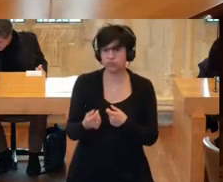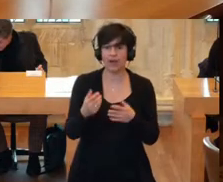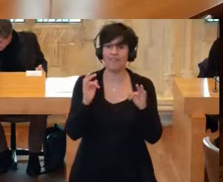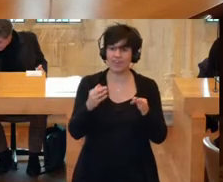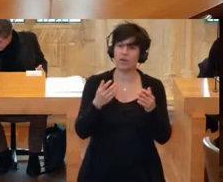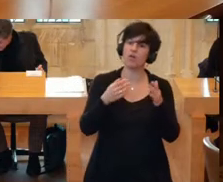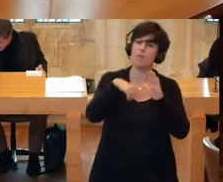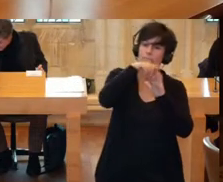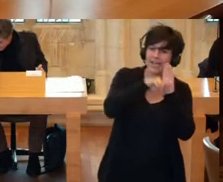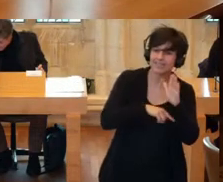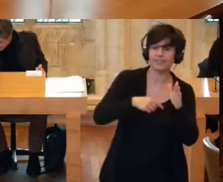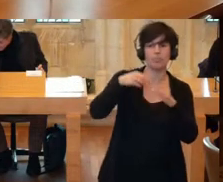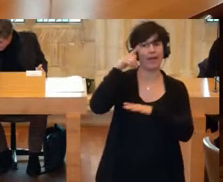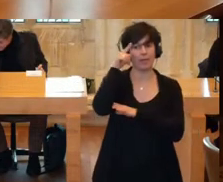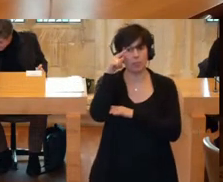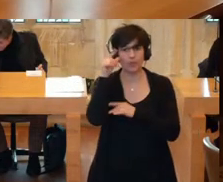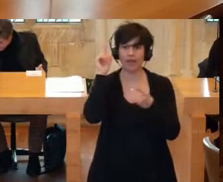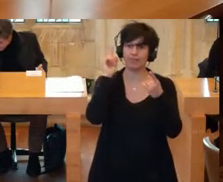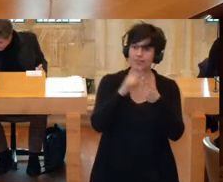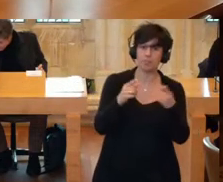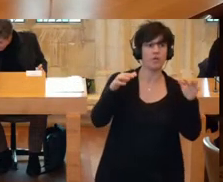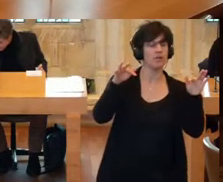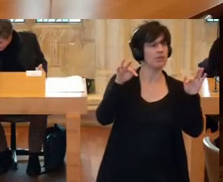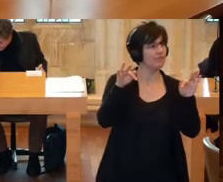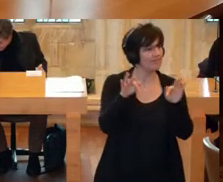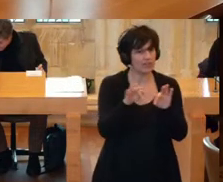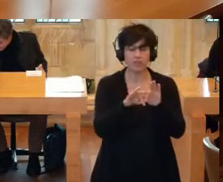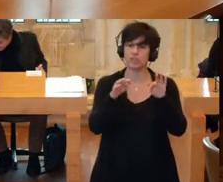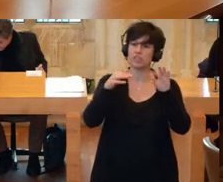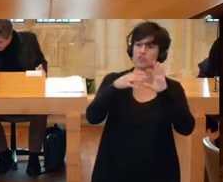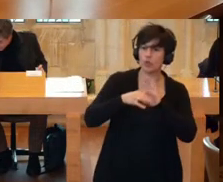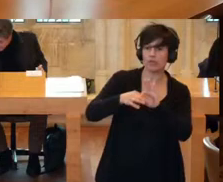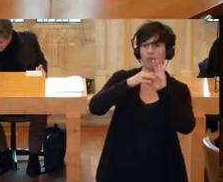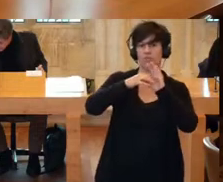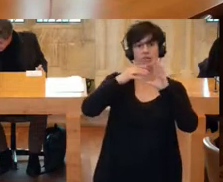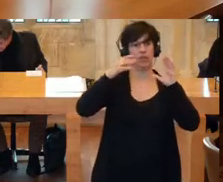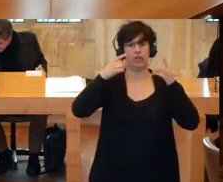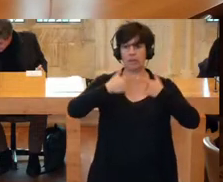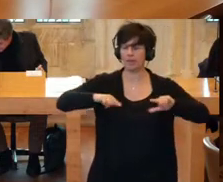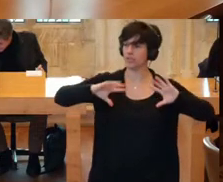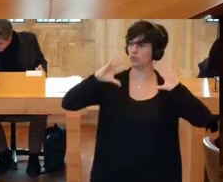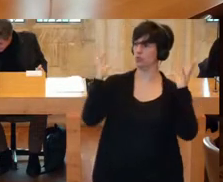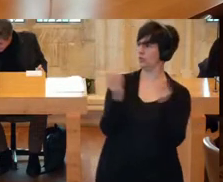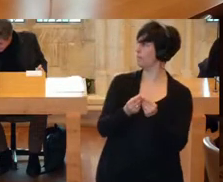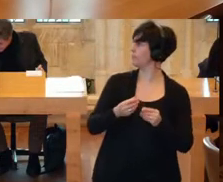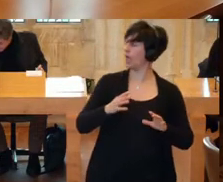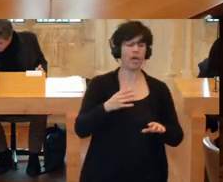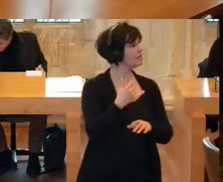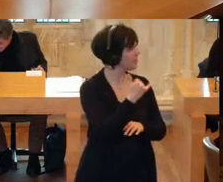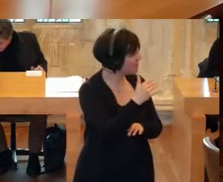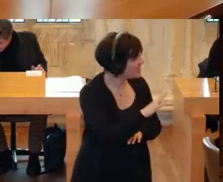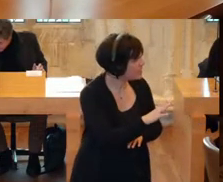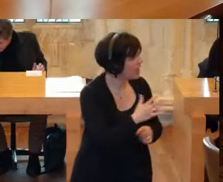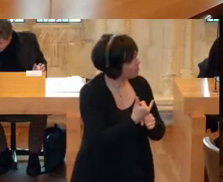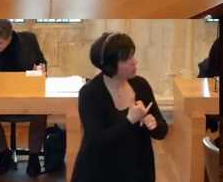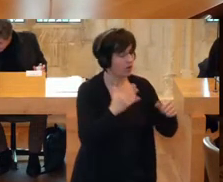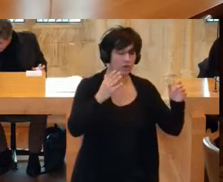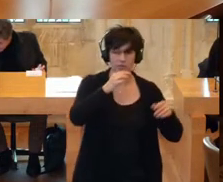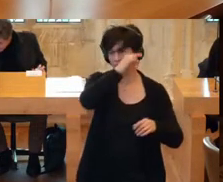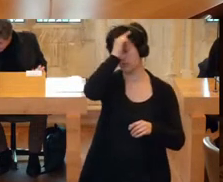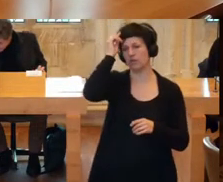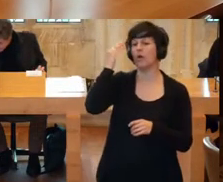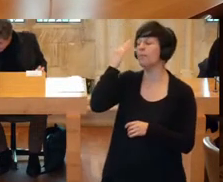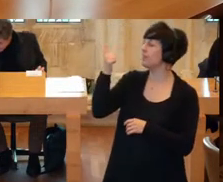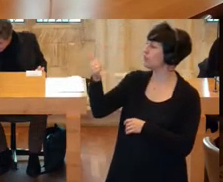liberté, d'égalité et de fraternité. J'en arrive à me demander, et je préfère me tromper, si dans votre démarche